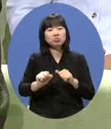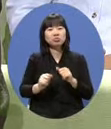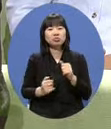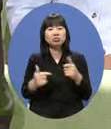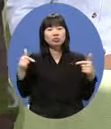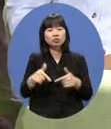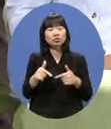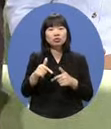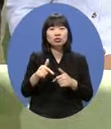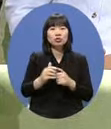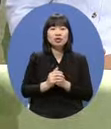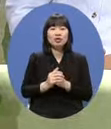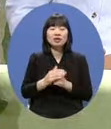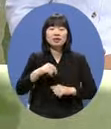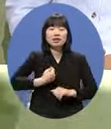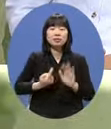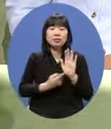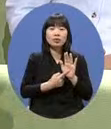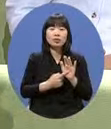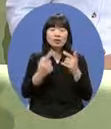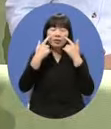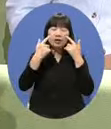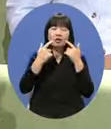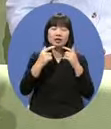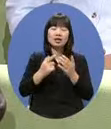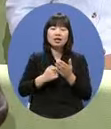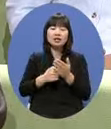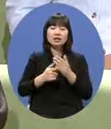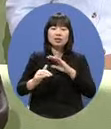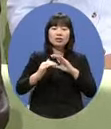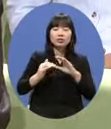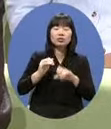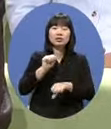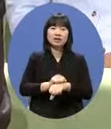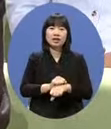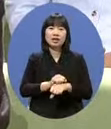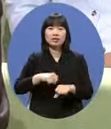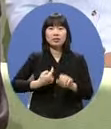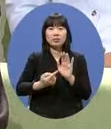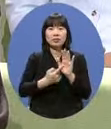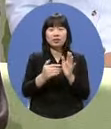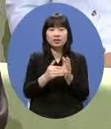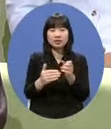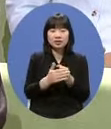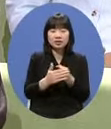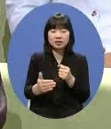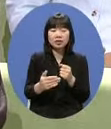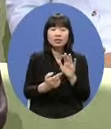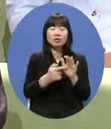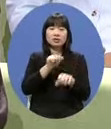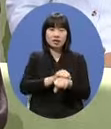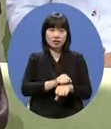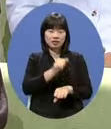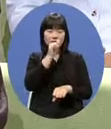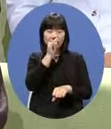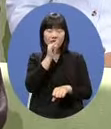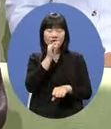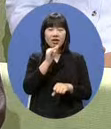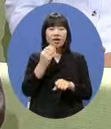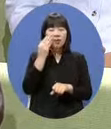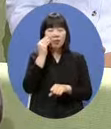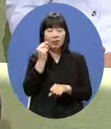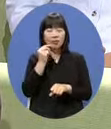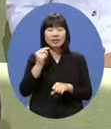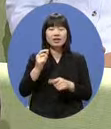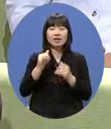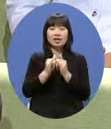자기 표현은 또 우리는 어떤 명확한 의사 소통을 잘하는게 좋은 자기 표현이라서 이렇게 표현을 잘할 경우에는 원만한 대인관계까지